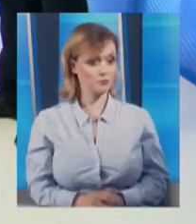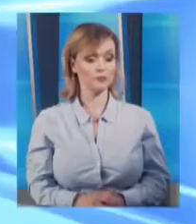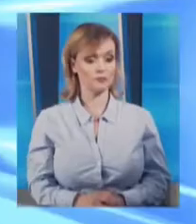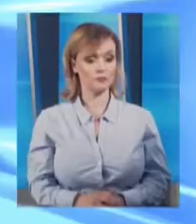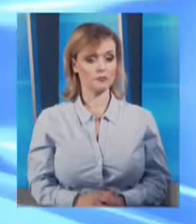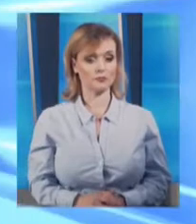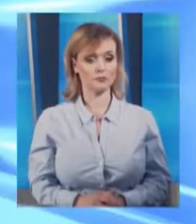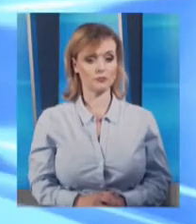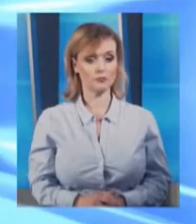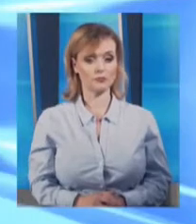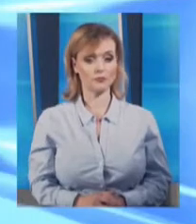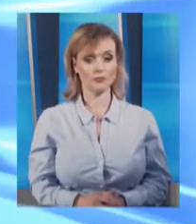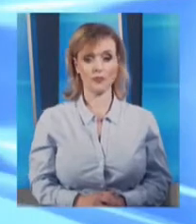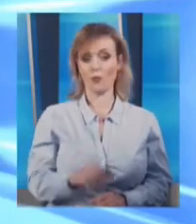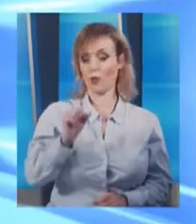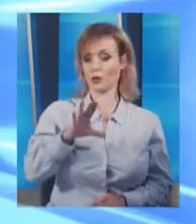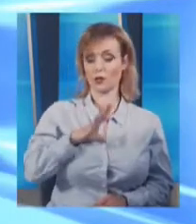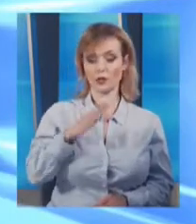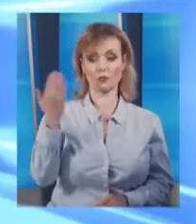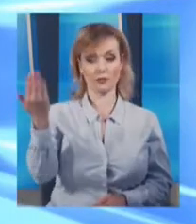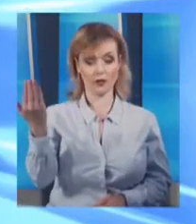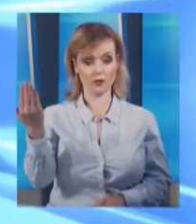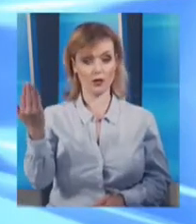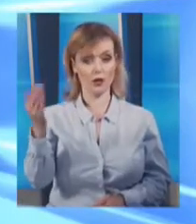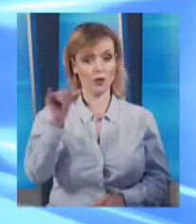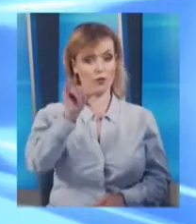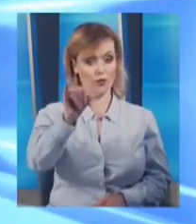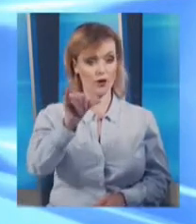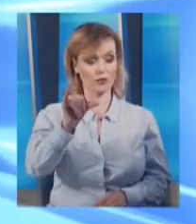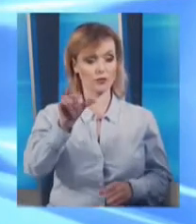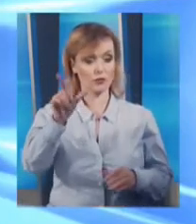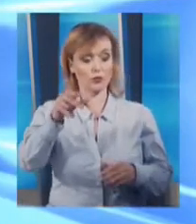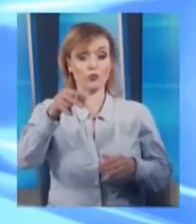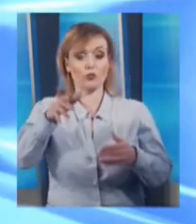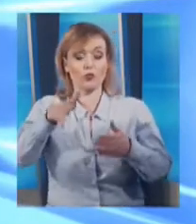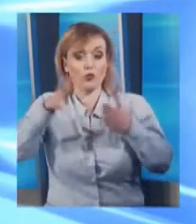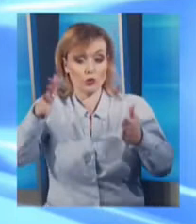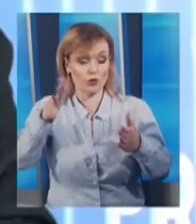deși poate că dumneavoastră aveți mai strânse legături